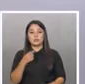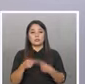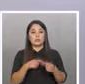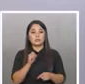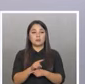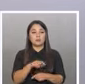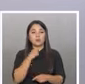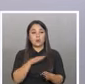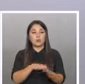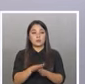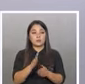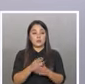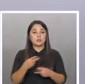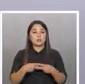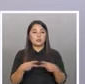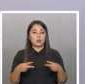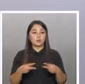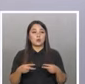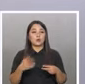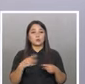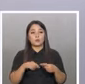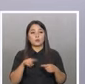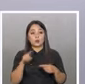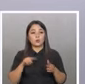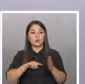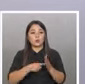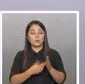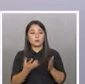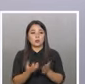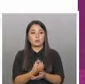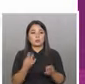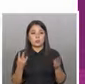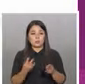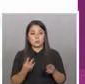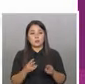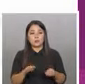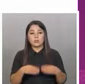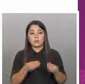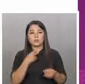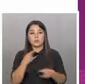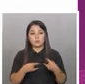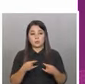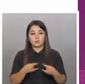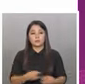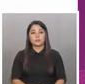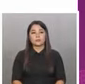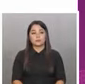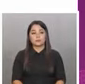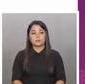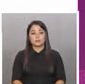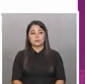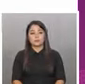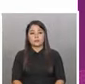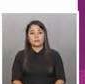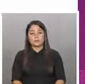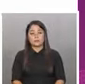тапсырманы орындайық. Теңдеудің түбірлерінің көбейтінісін табыңыз. Берілген теңдеу t квадрат азайту